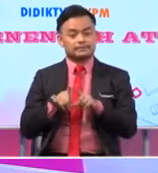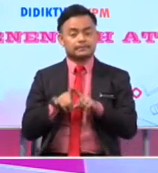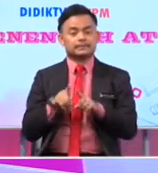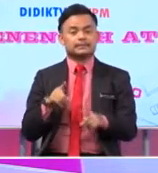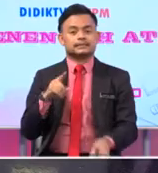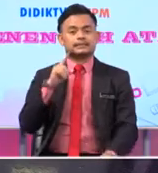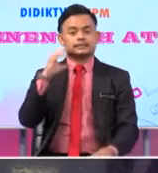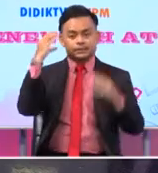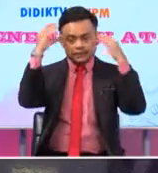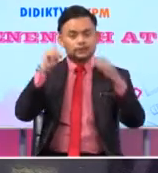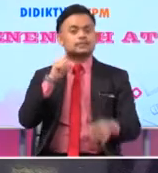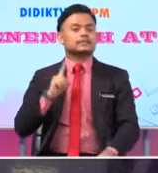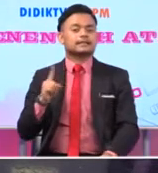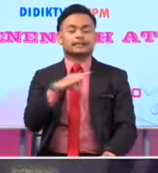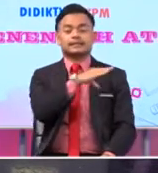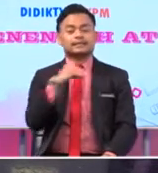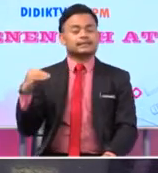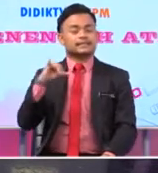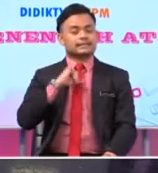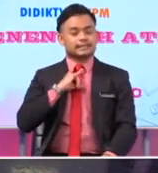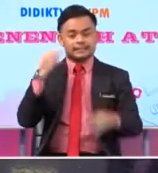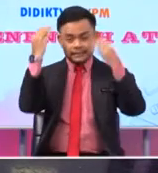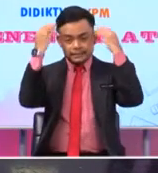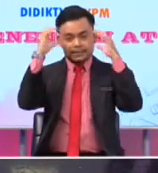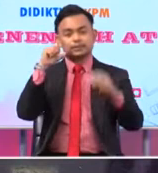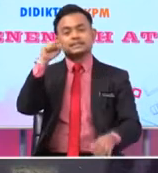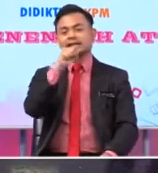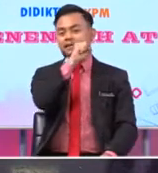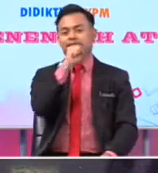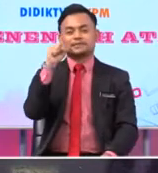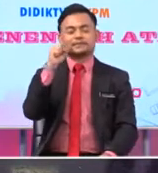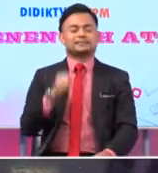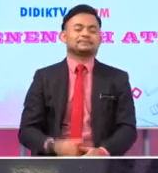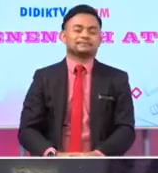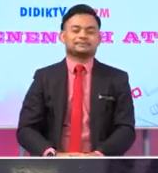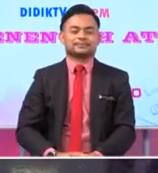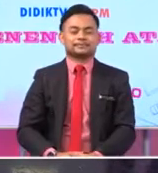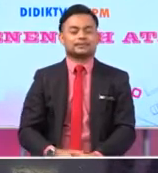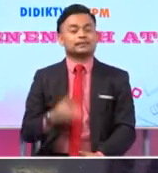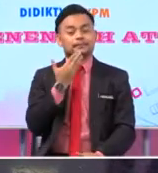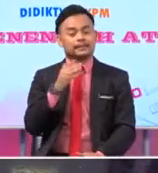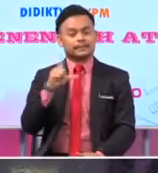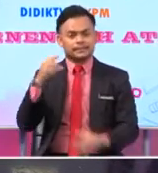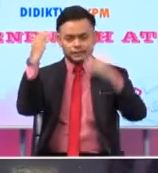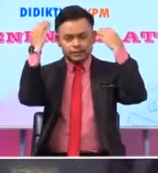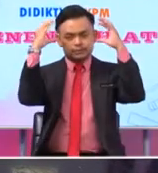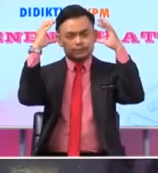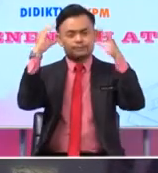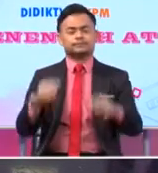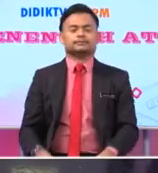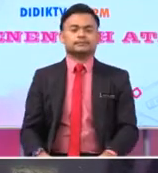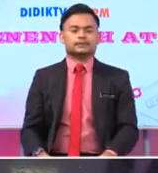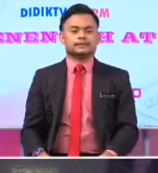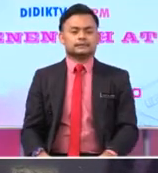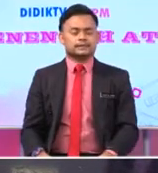Nurjanah Dan juga guru bahasa isyarat yaitu cangguh Syaiful Amri Baiklah sego disemen ini aku